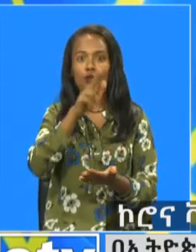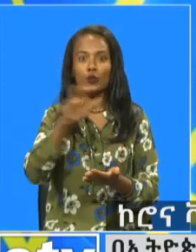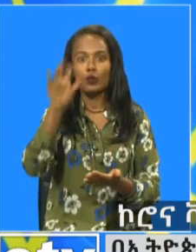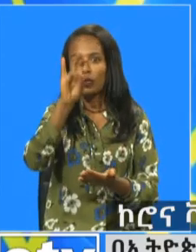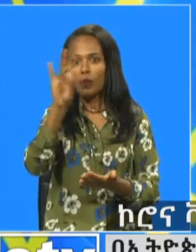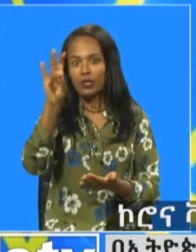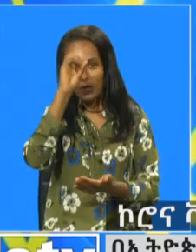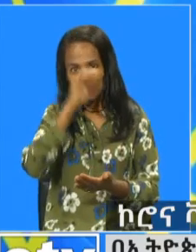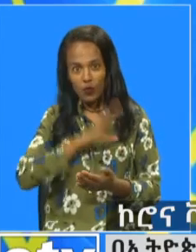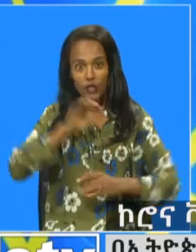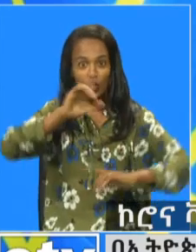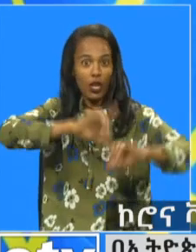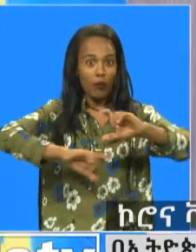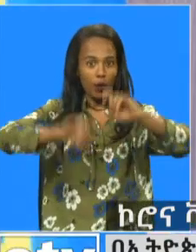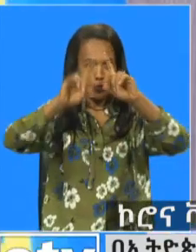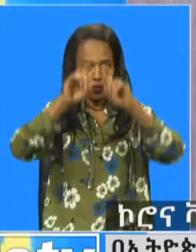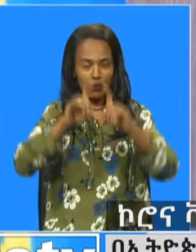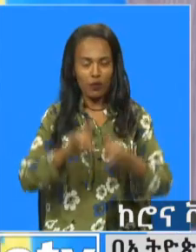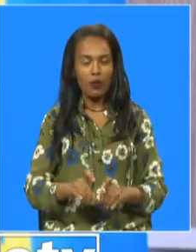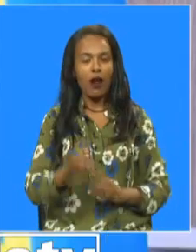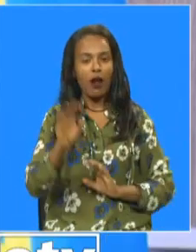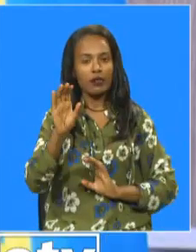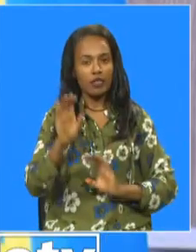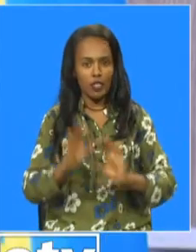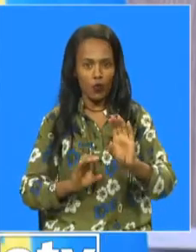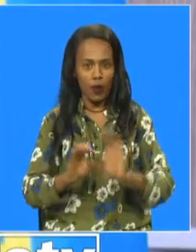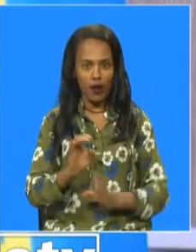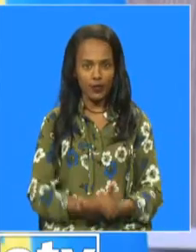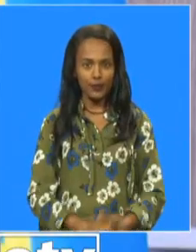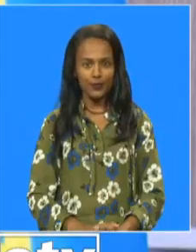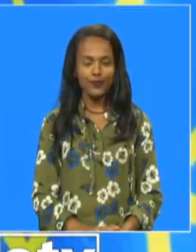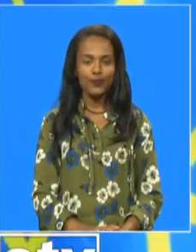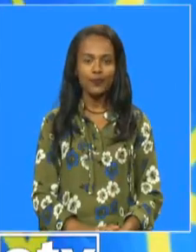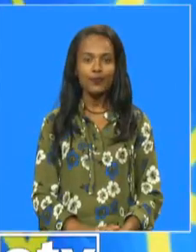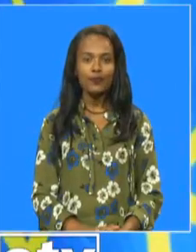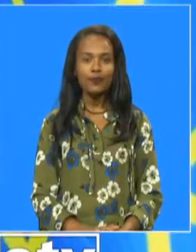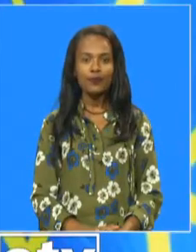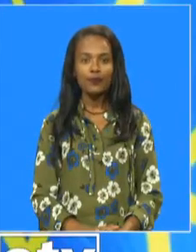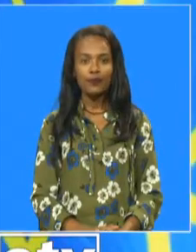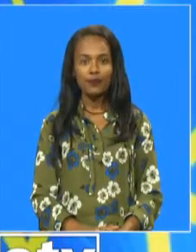ሰዎች የላብራቶሪ ምርመራ ተከናውኗል።